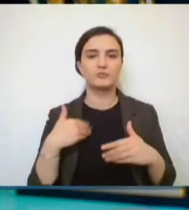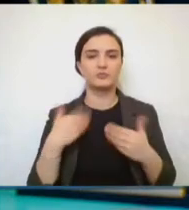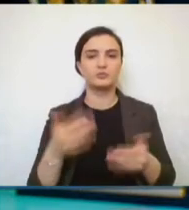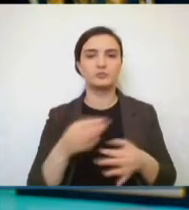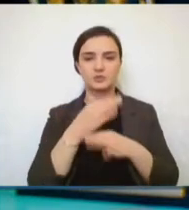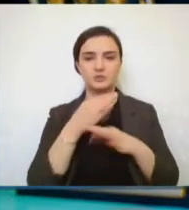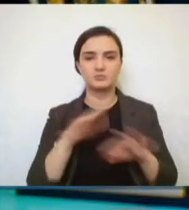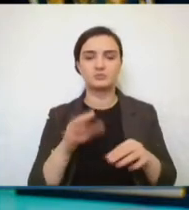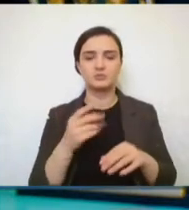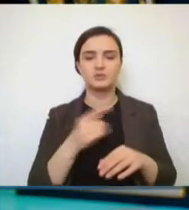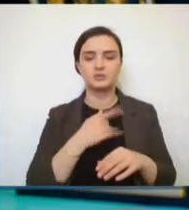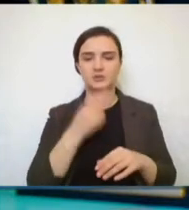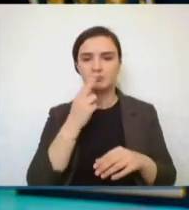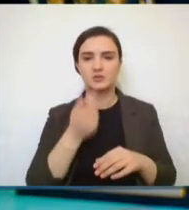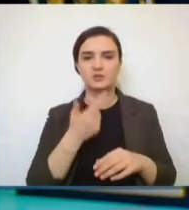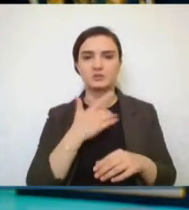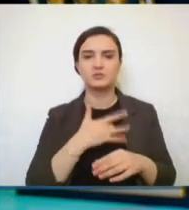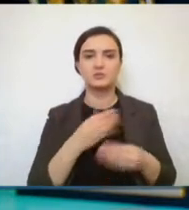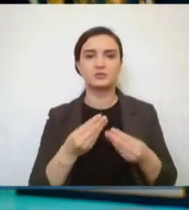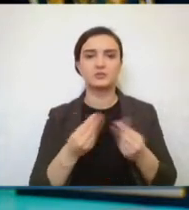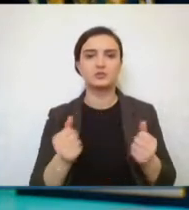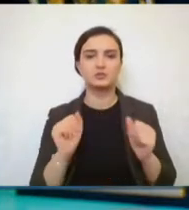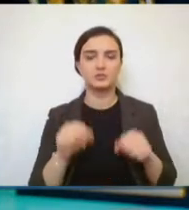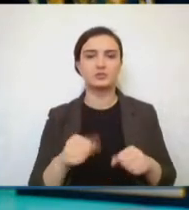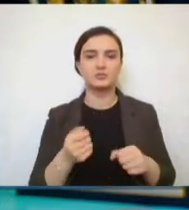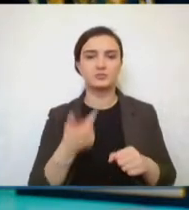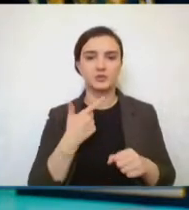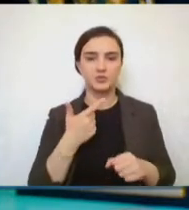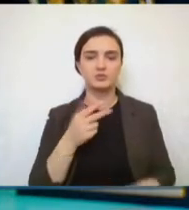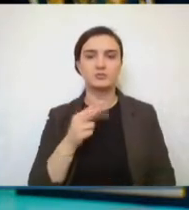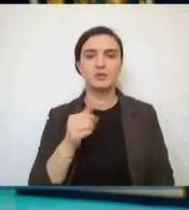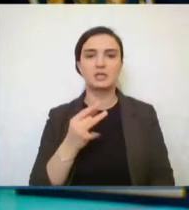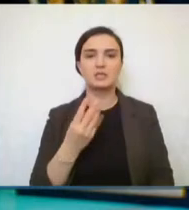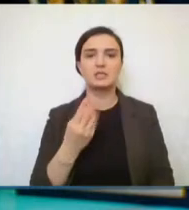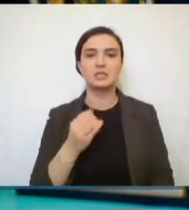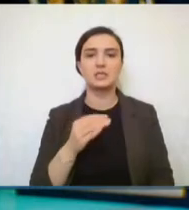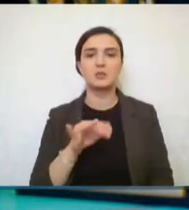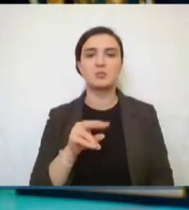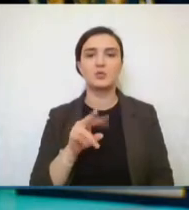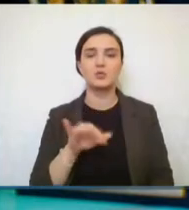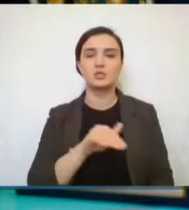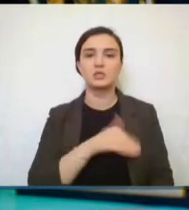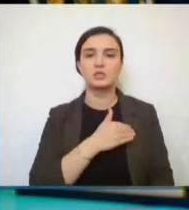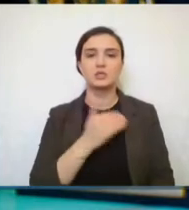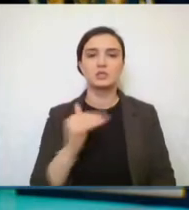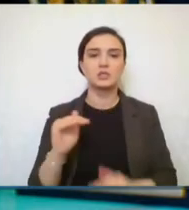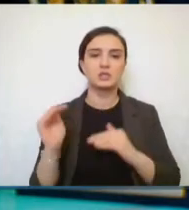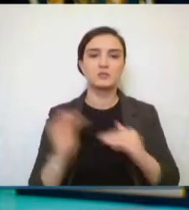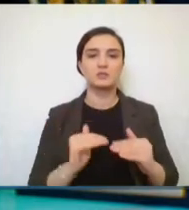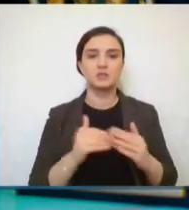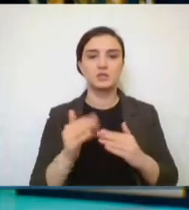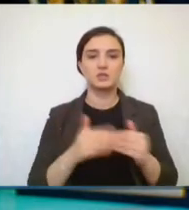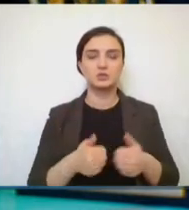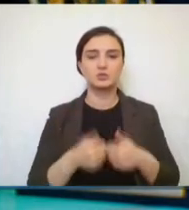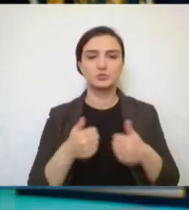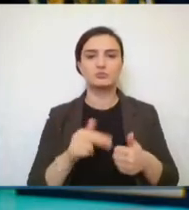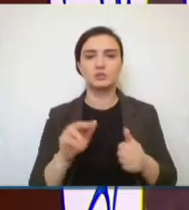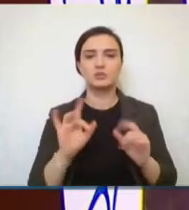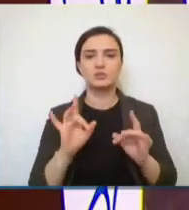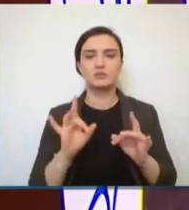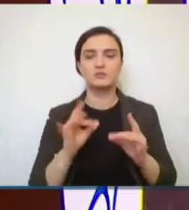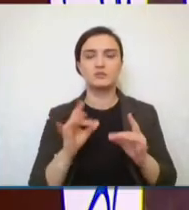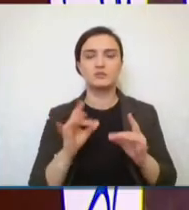გამაყუჩებელი შეიძლება მიიღოს პარაცეტამოლი ჯგუფის პრეპარატი, რომელიც სიცხის დაწევასაც ხელს შეუწყობს და ტკივილ გამაყუჩებელასაც იმოქმედებს.